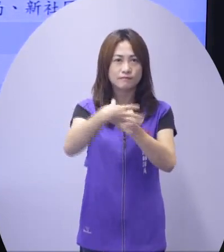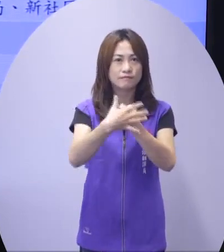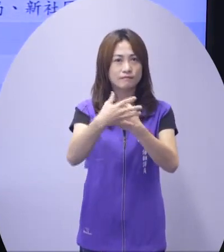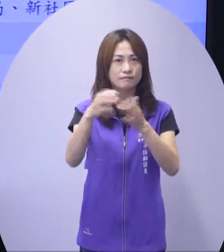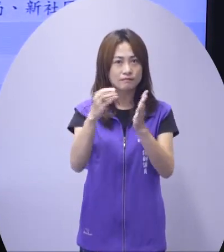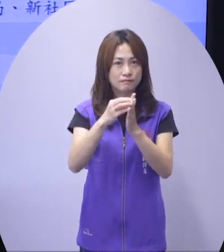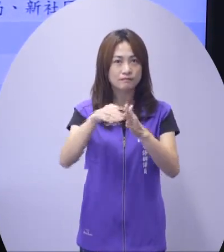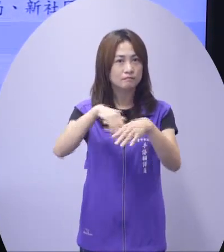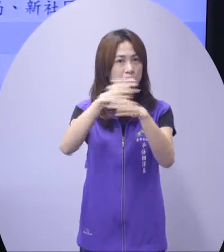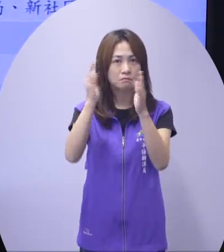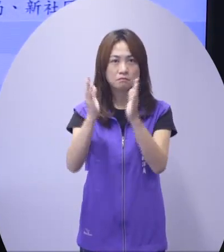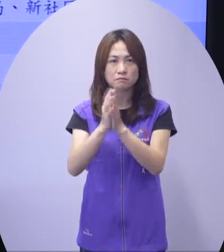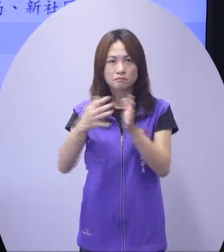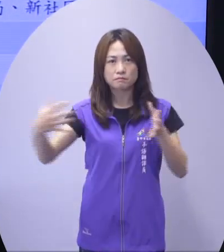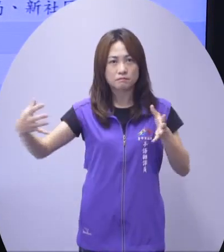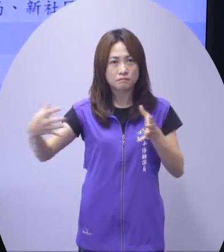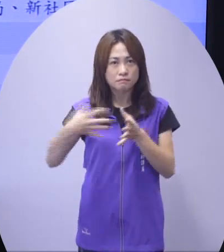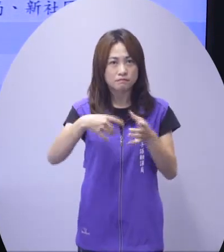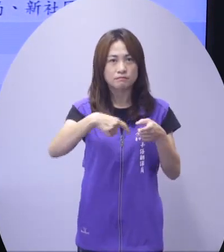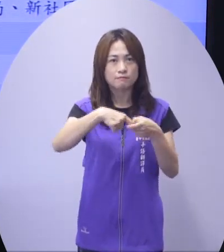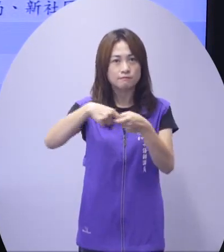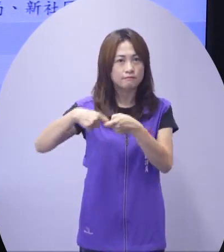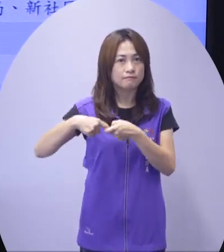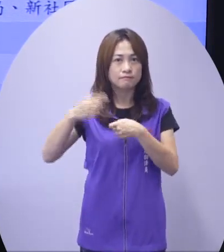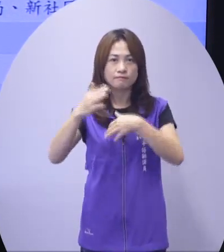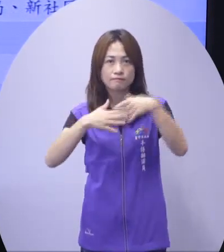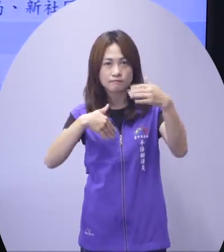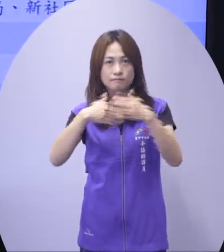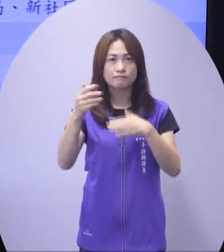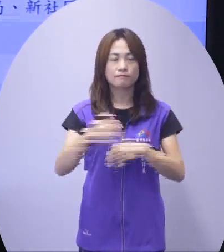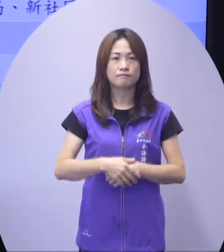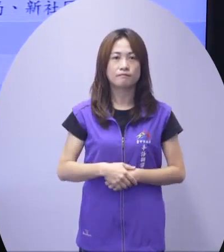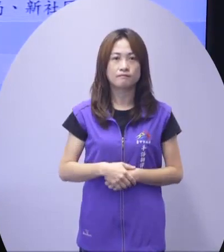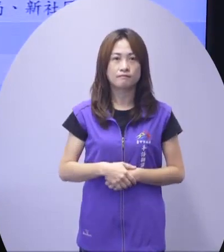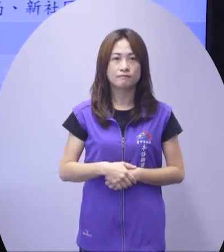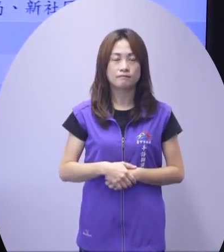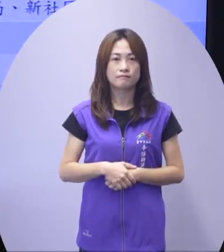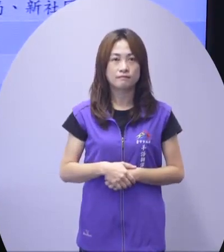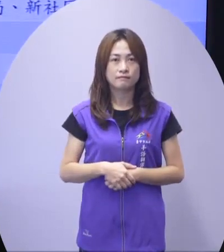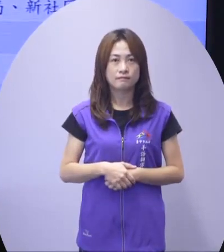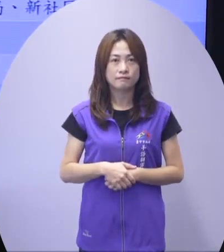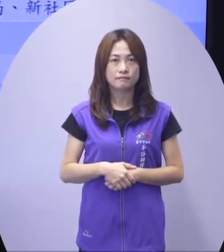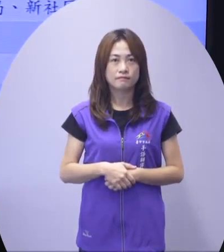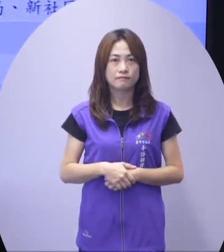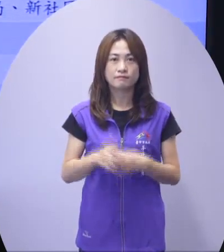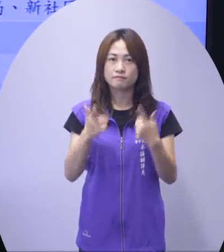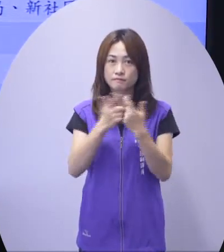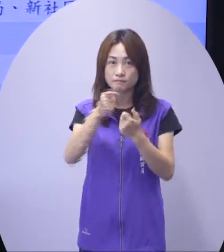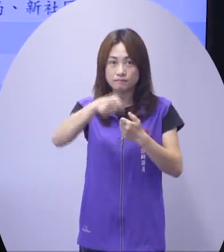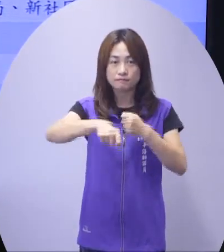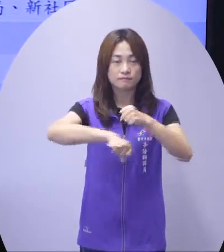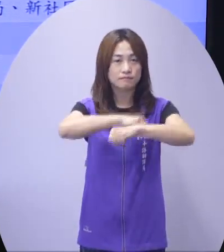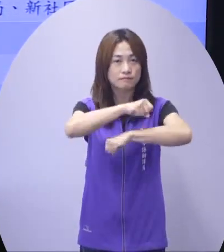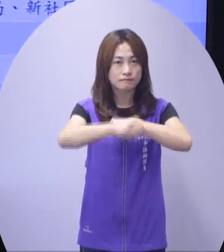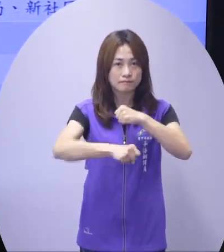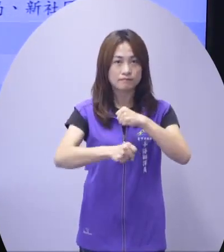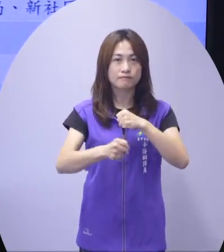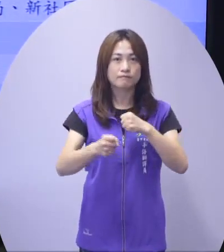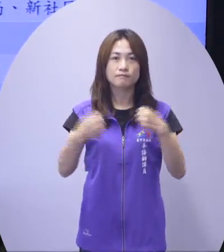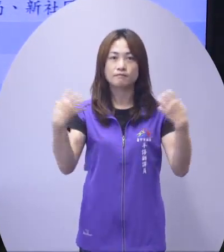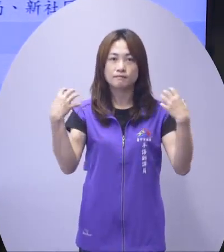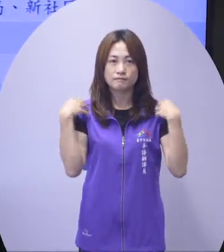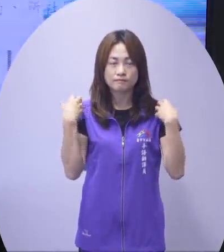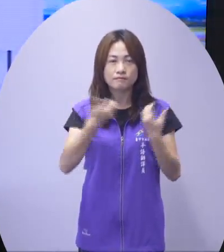都投入相当多的人力跟经费来配合，来做这样的一个配合新社化海的一个公共